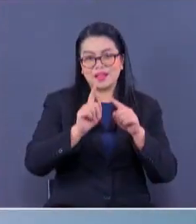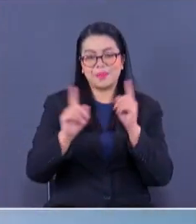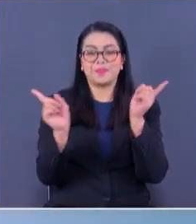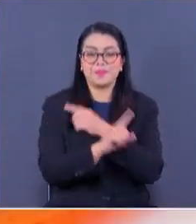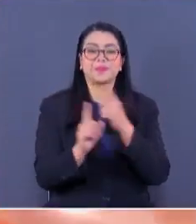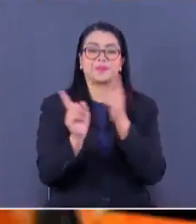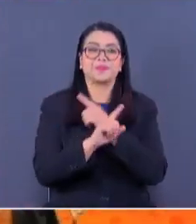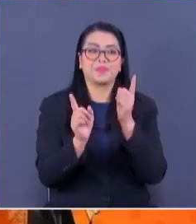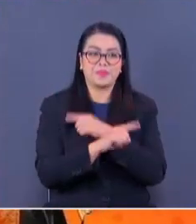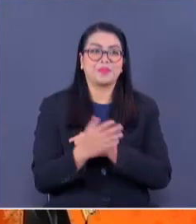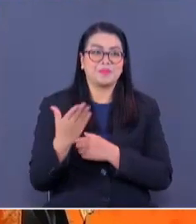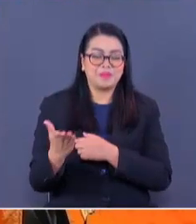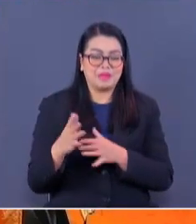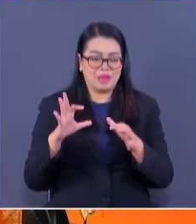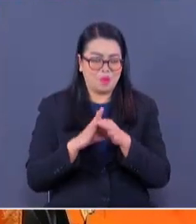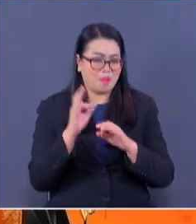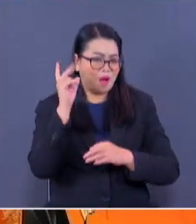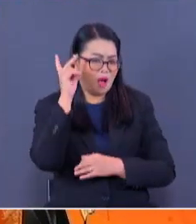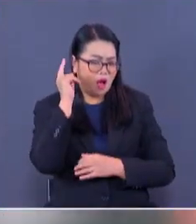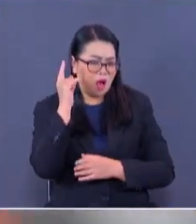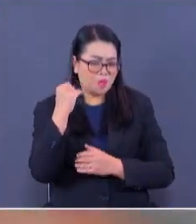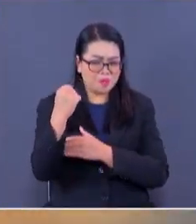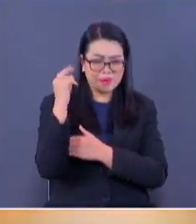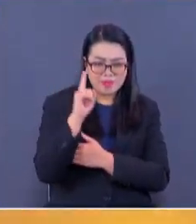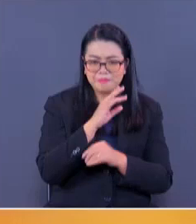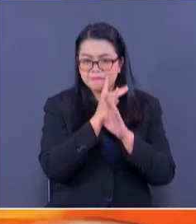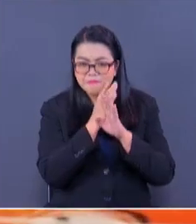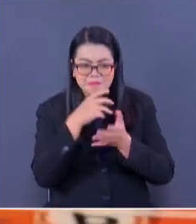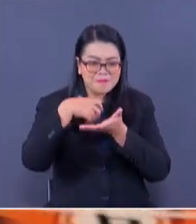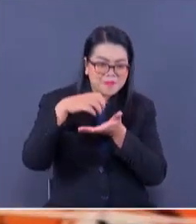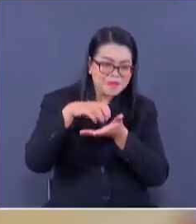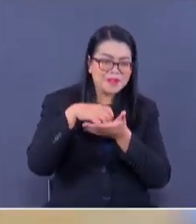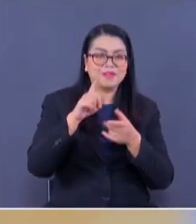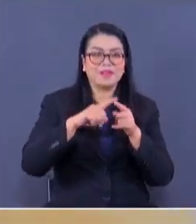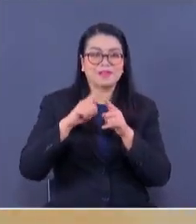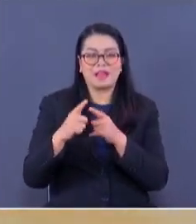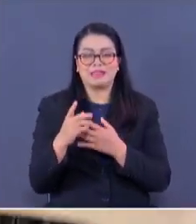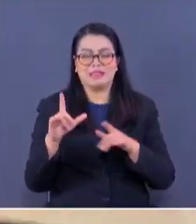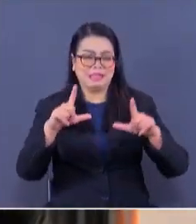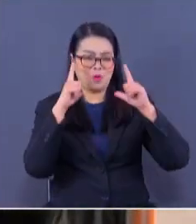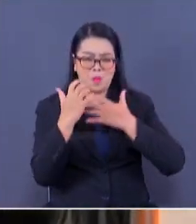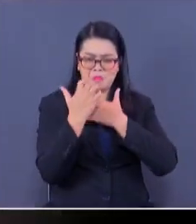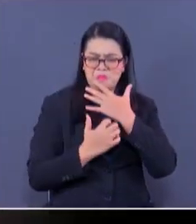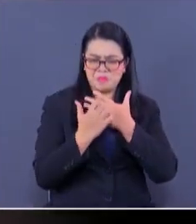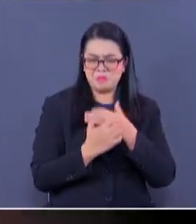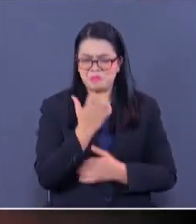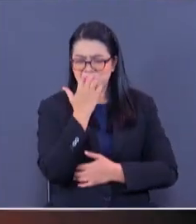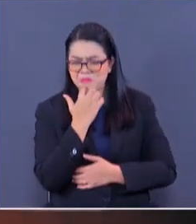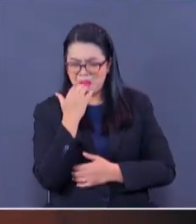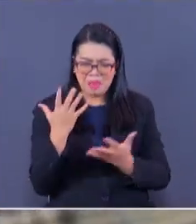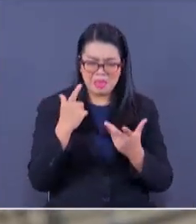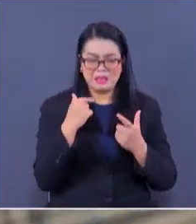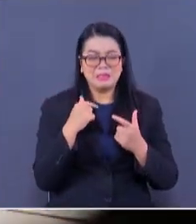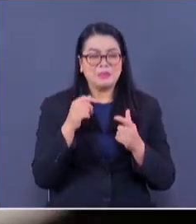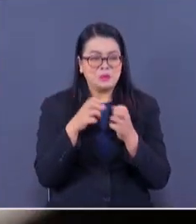อยผ่านหน้าจอขยี้ประเด็นทัวร์ลงในแต่ละวันรวมทั้งทุกแฮชแท็กเด่นประเด็นเผือกที่ก็หยิบมาขยายแบบร้อนฉ่าไม่ตกกระแ